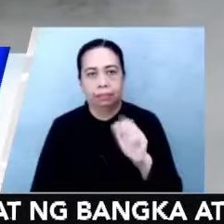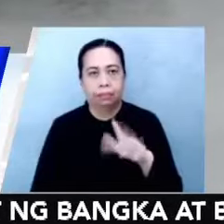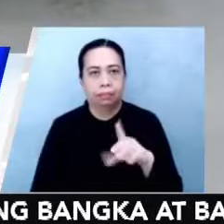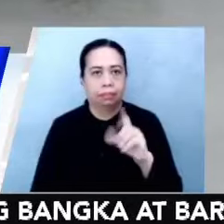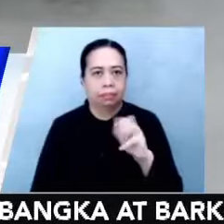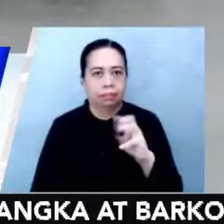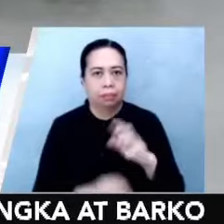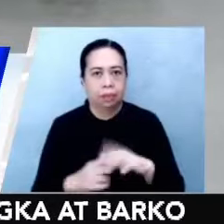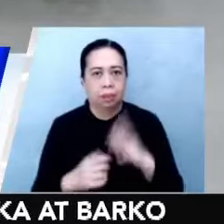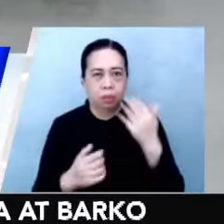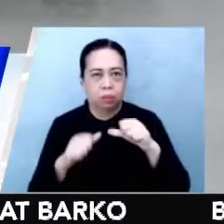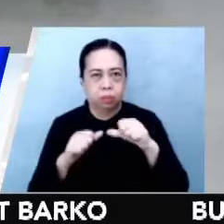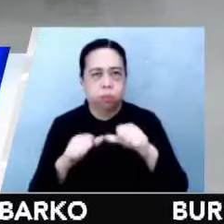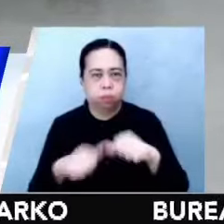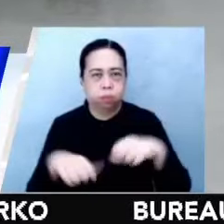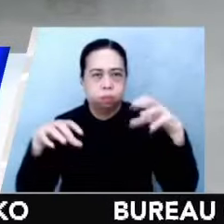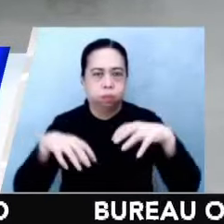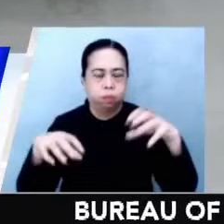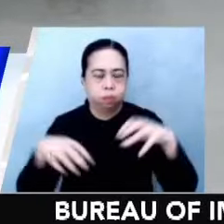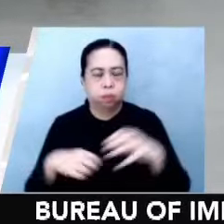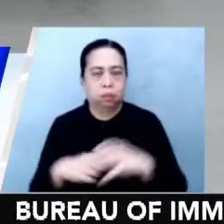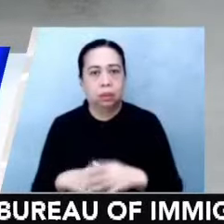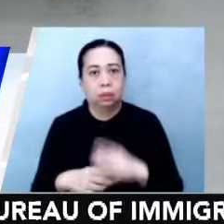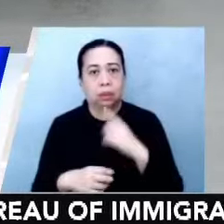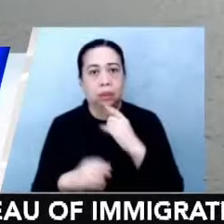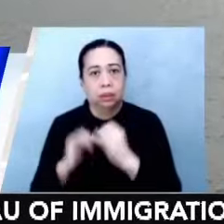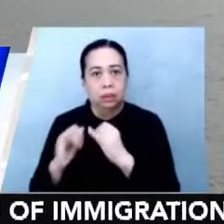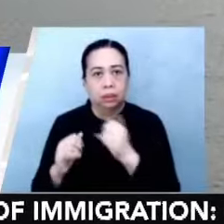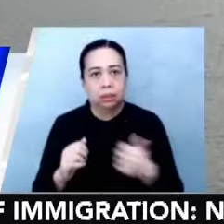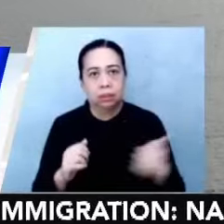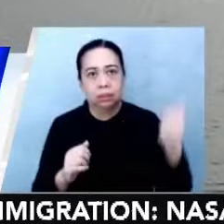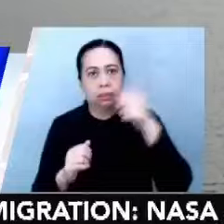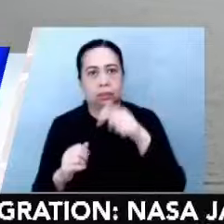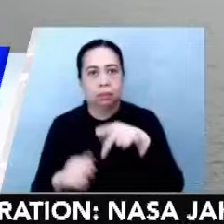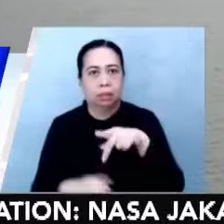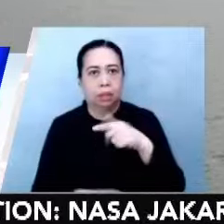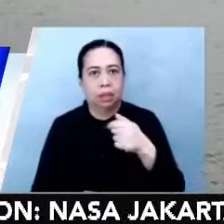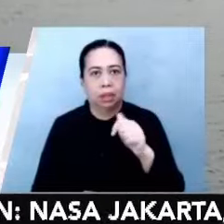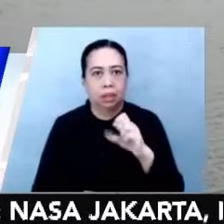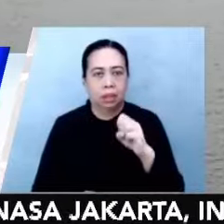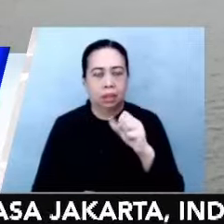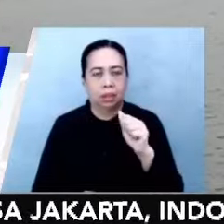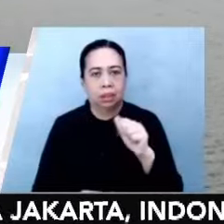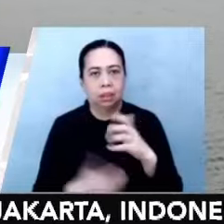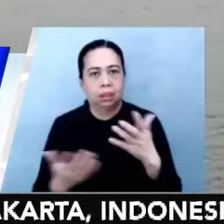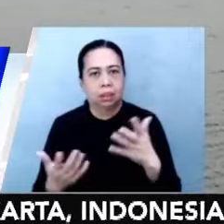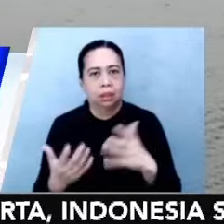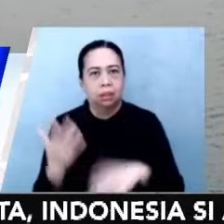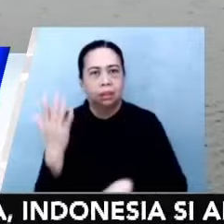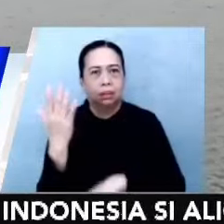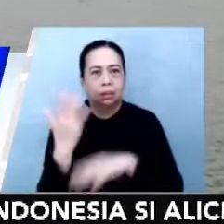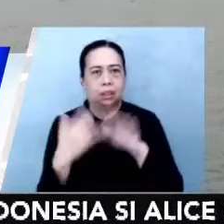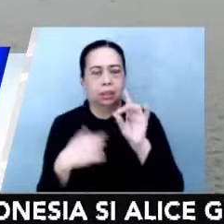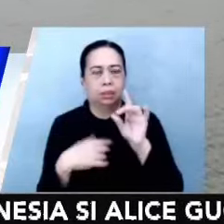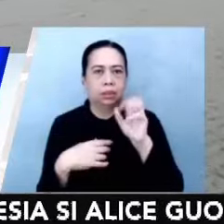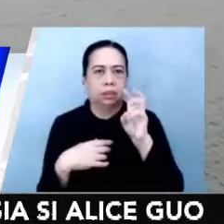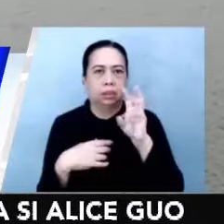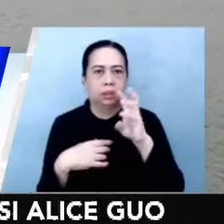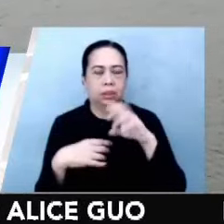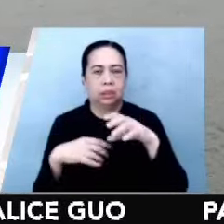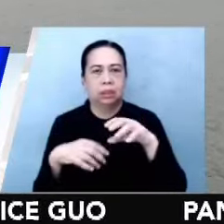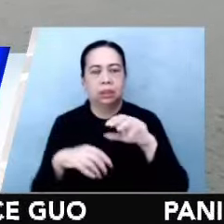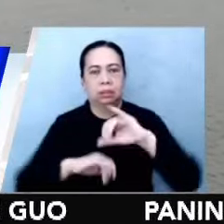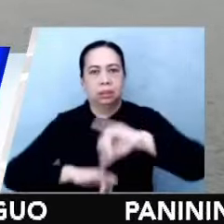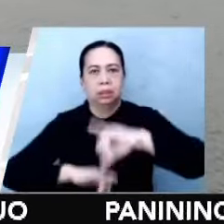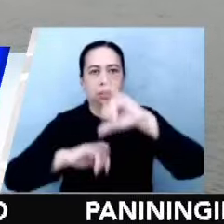dcw sinabi ng hydro meteorology division ang PAGASA na umabot na sa 80.1 m ang water